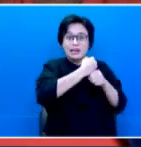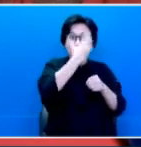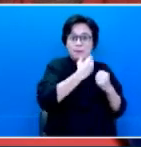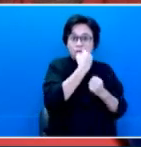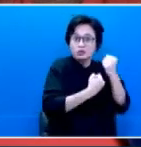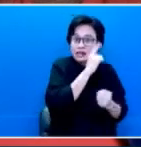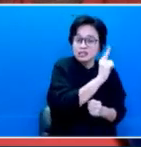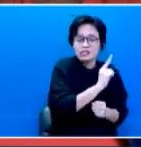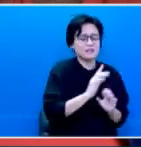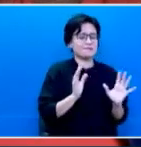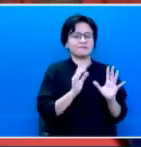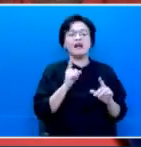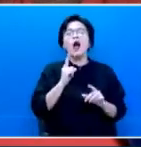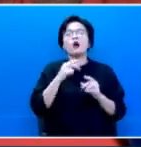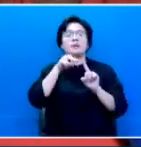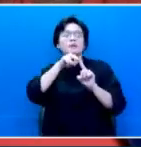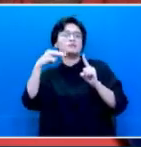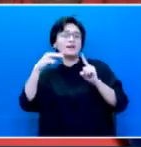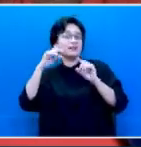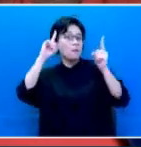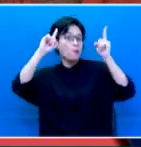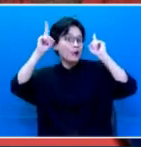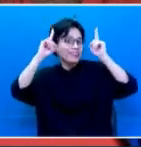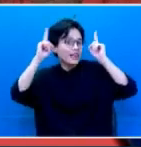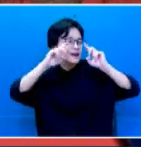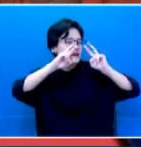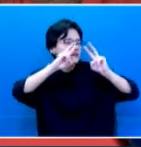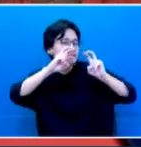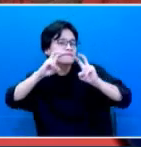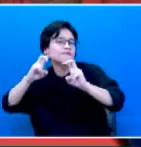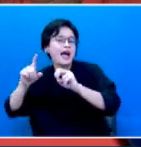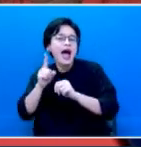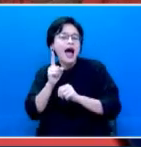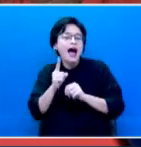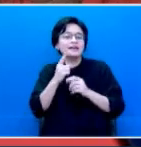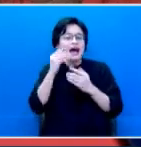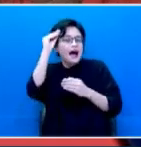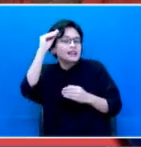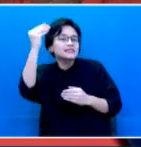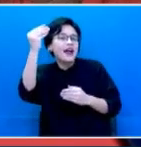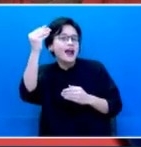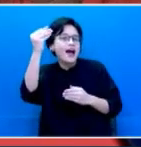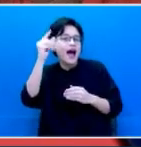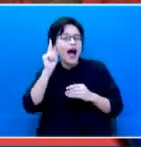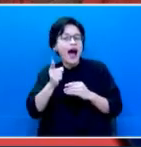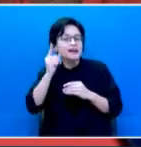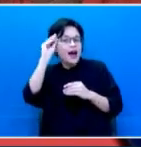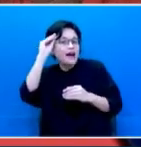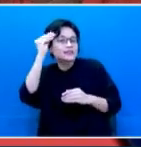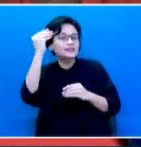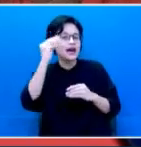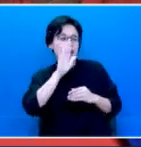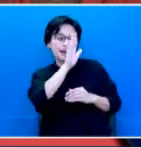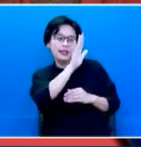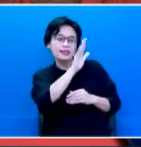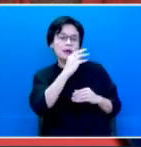politik ini dengan kasat mata bisa melihat bahwa ada orkestrasi untuk menjadikan Gibran itu sebagai capres